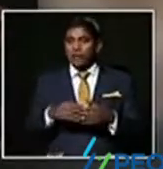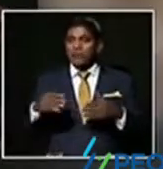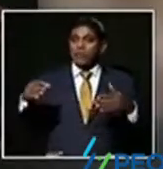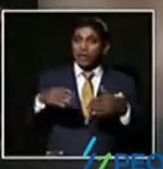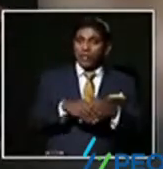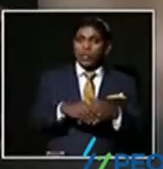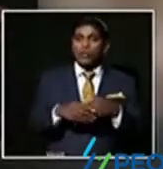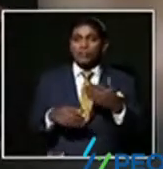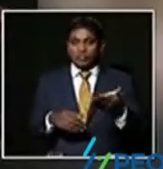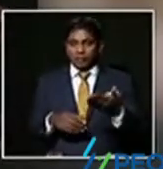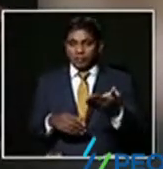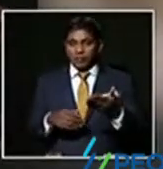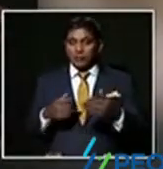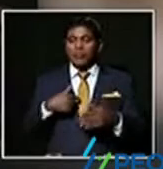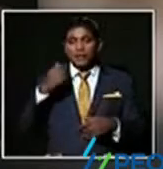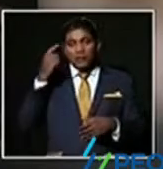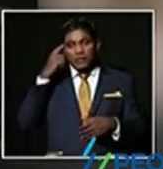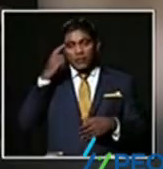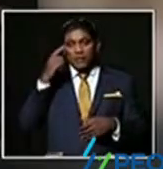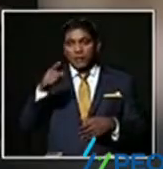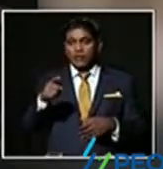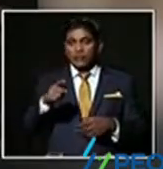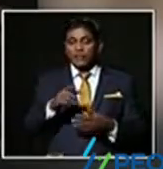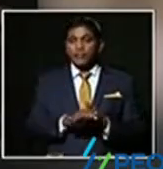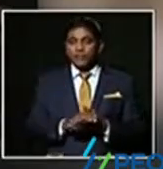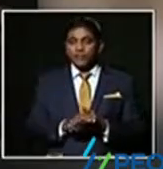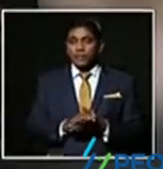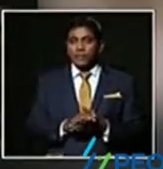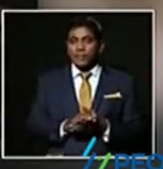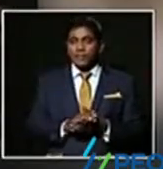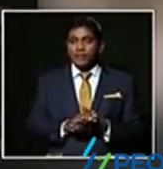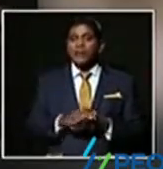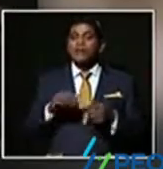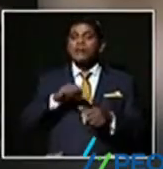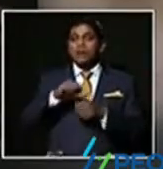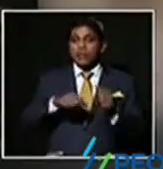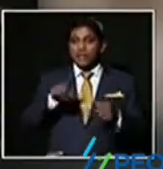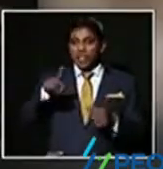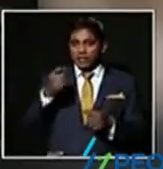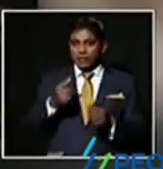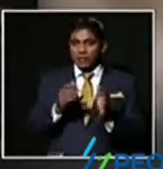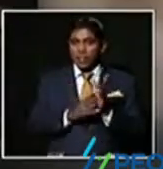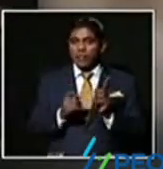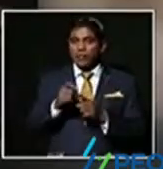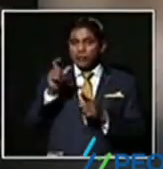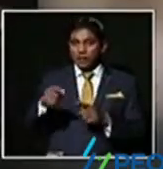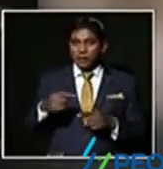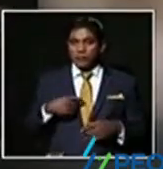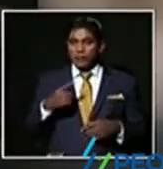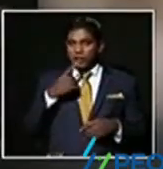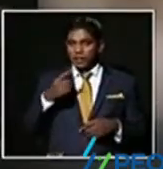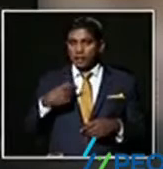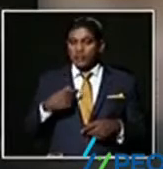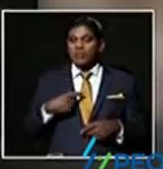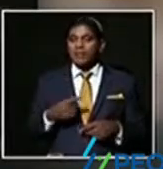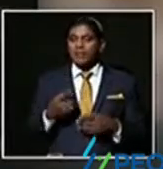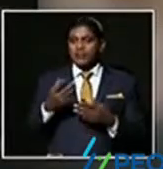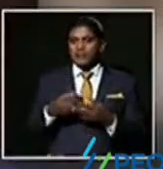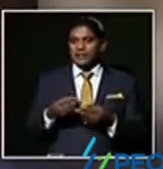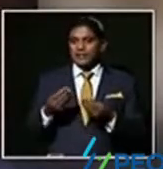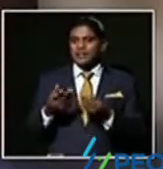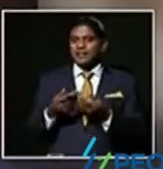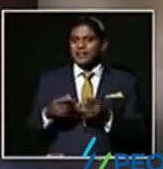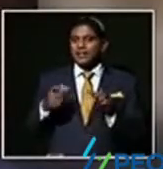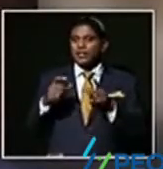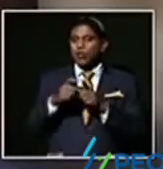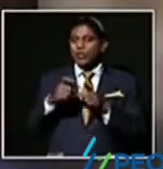මේ මේ අපි හිතන්න වෙනවා නේද මේ මේ මේ ඉතින් අවසාන කාරණා මන්තුමා ඇමතිවරයා දීලා තියෙන තමන්ගේ දයාවද ලබා ගැනීම වෙනුවෙන් කියන කාරණේ මම හිතන්නේ ඇමතුවායි කරයි කියලා.